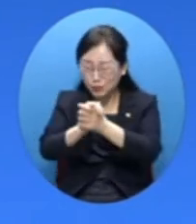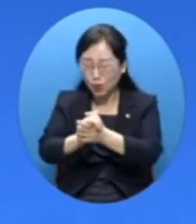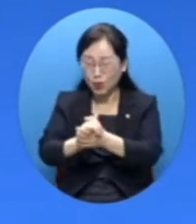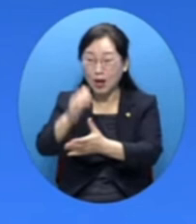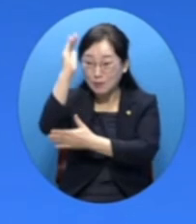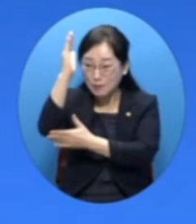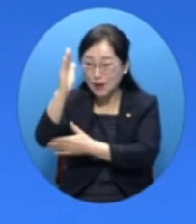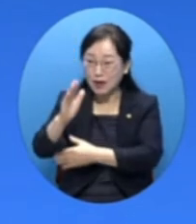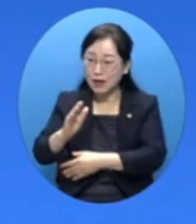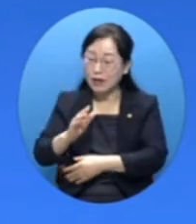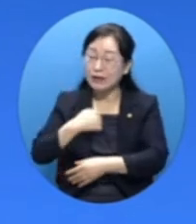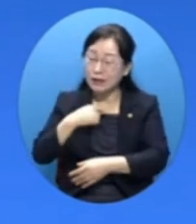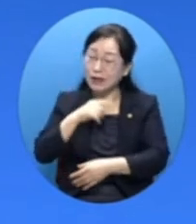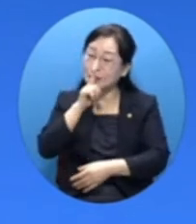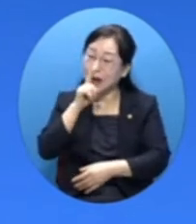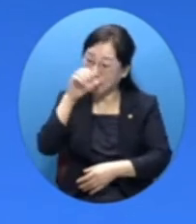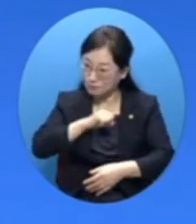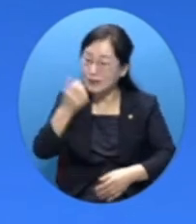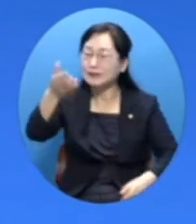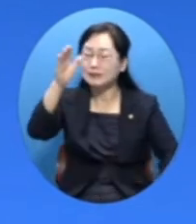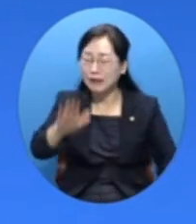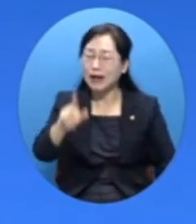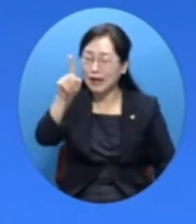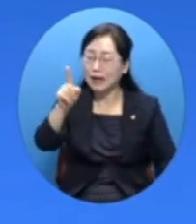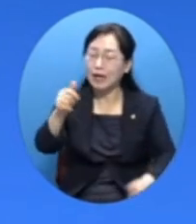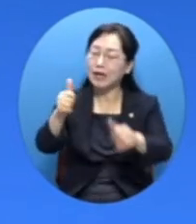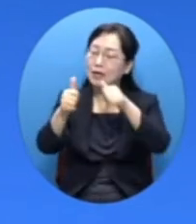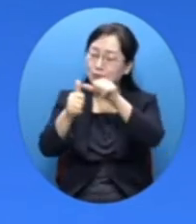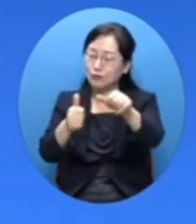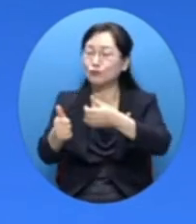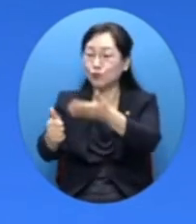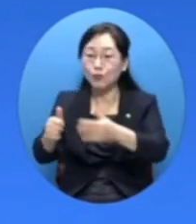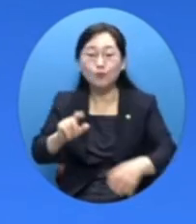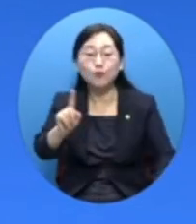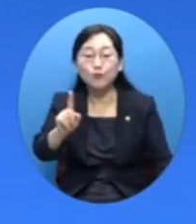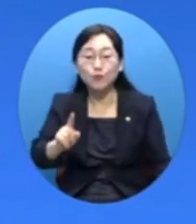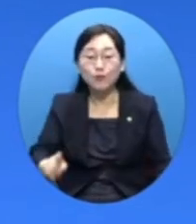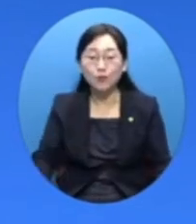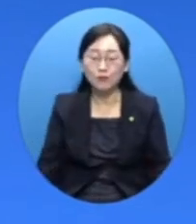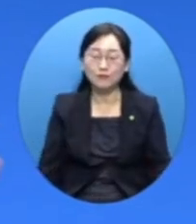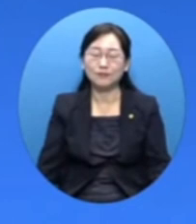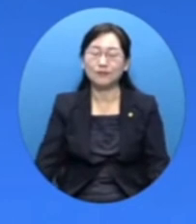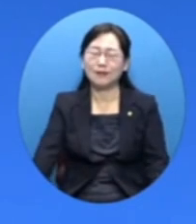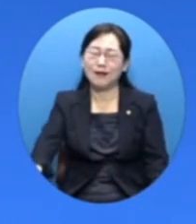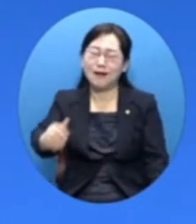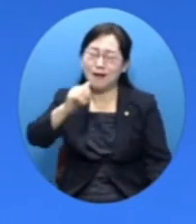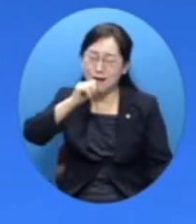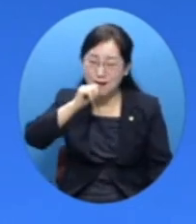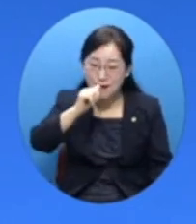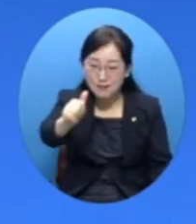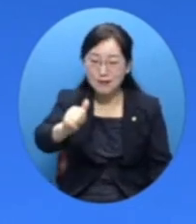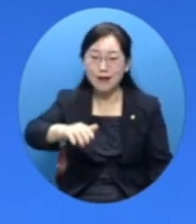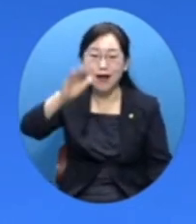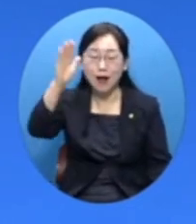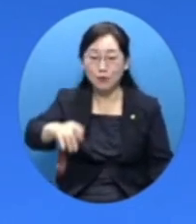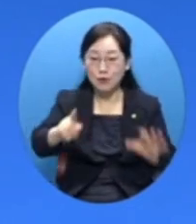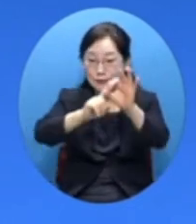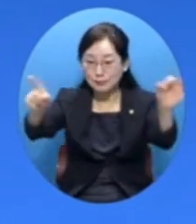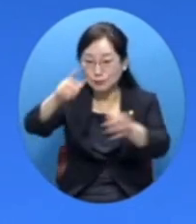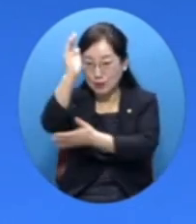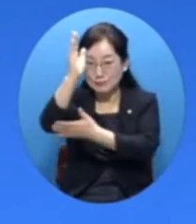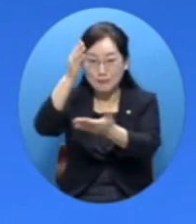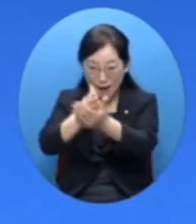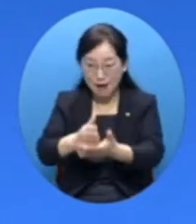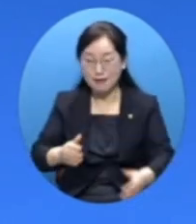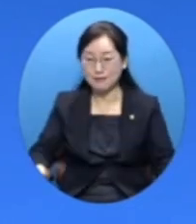말은 없는데 제가 한가지만 꼭 더 말씀드릴게 있습니다 그 뭡니까 절대 앞으로 11조 설교하면 안